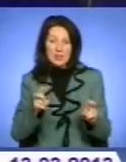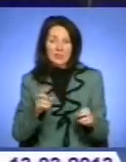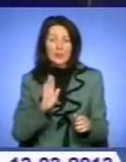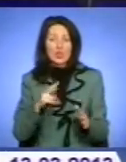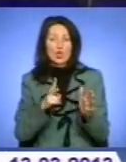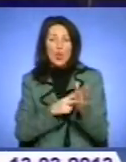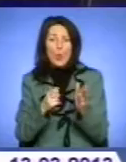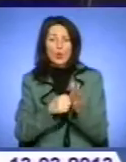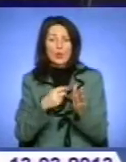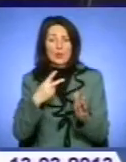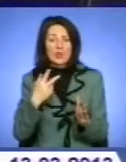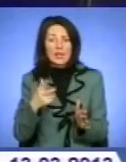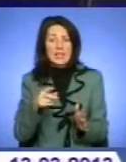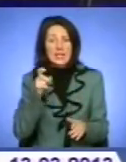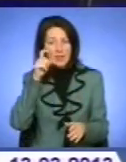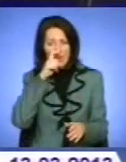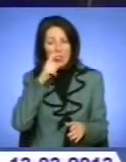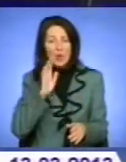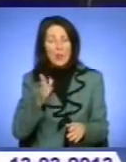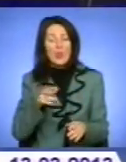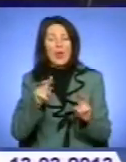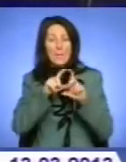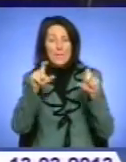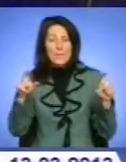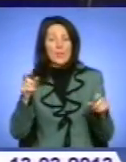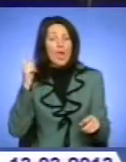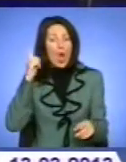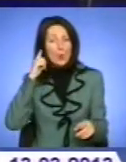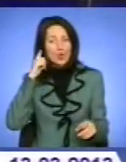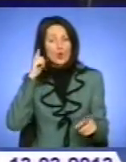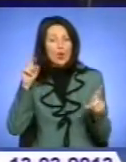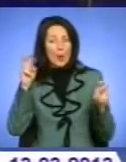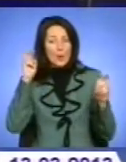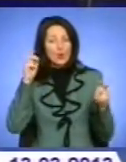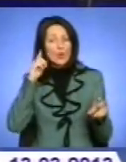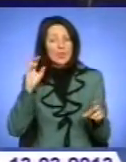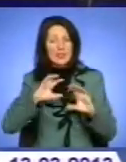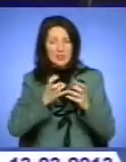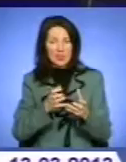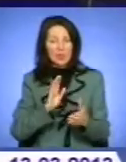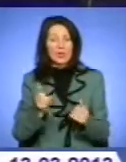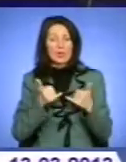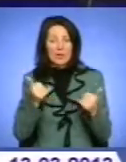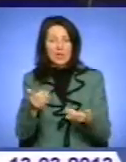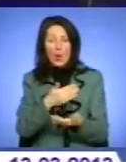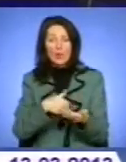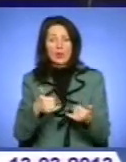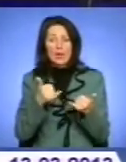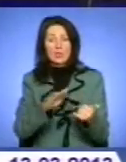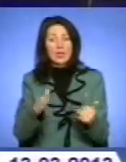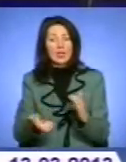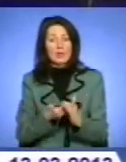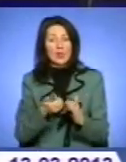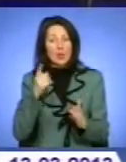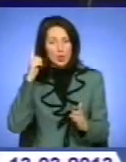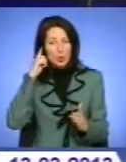квітня і пройде під гаслом «Почуй світ». Буде присвячена збору коштів для дітей з вадами слуху. За словами лікарів,